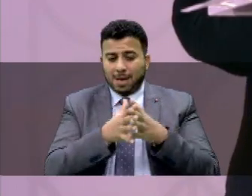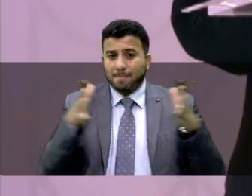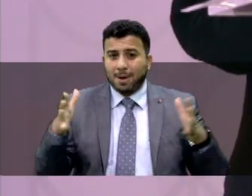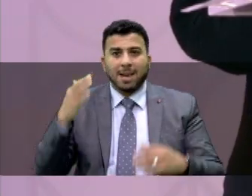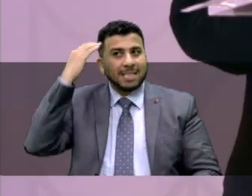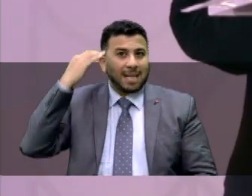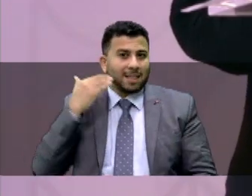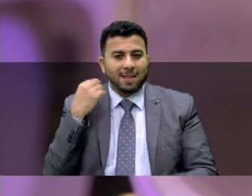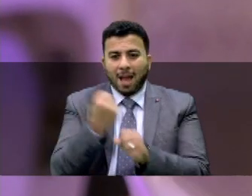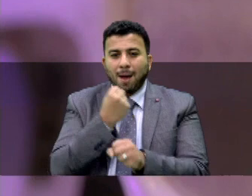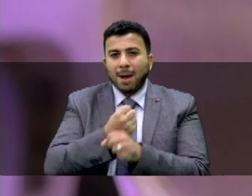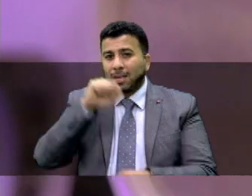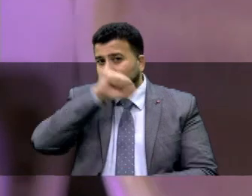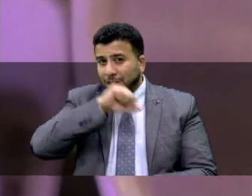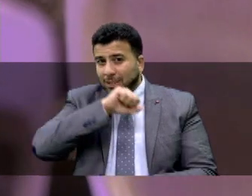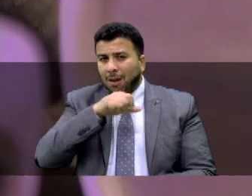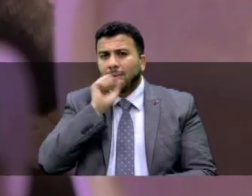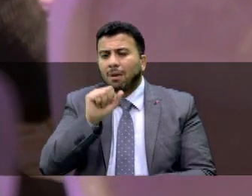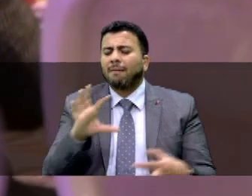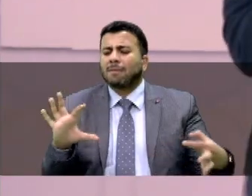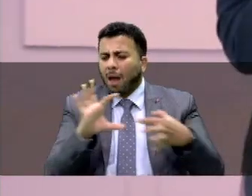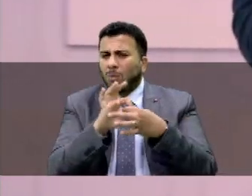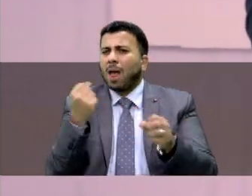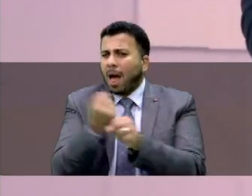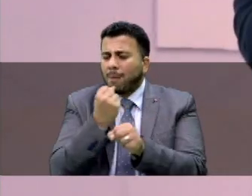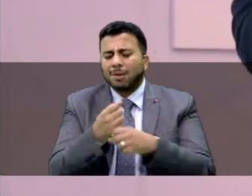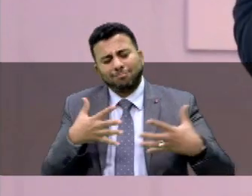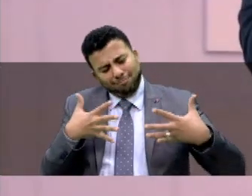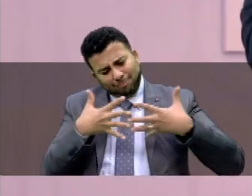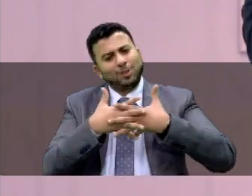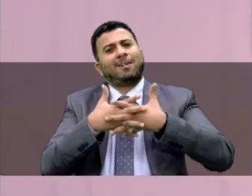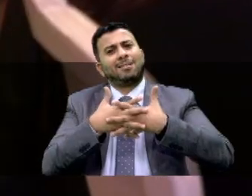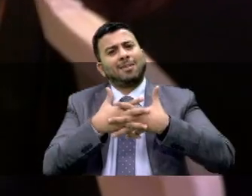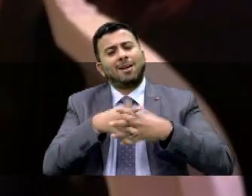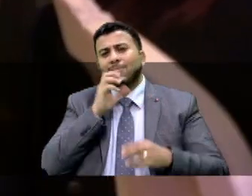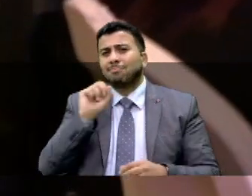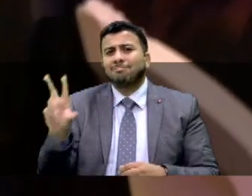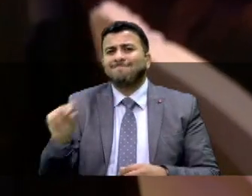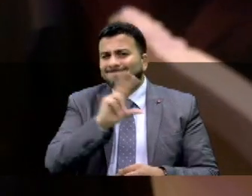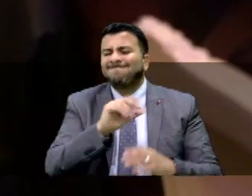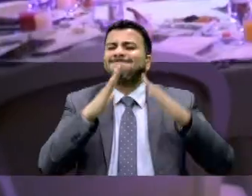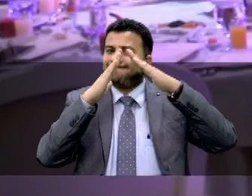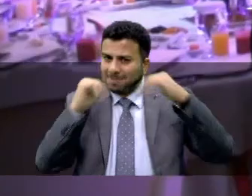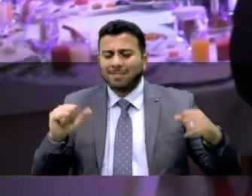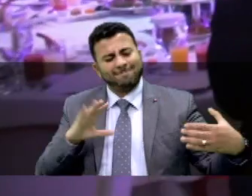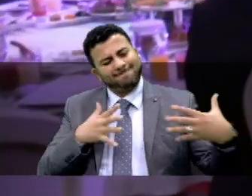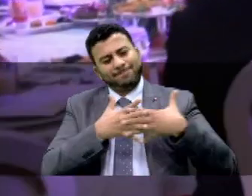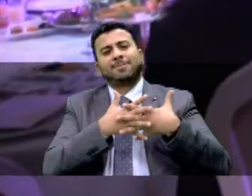سيدات أعمال الشارقة وكذلك فرص التعاون والعمل المشترك مع نظيرتها المصرية.